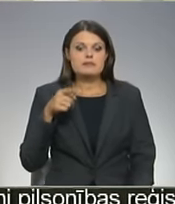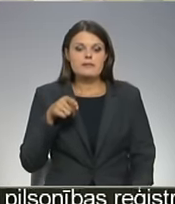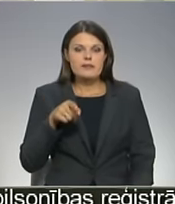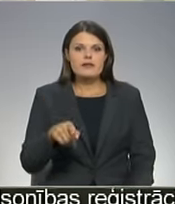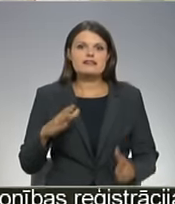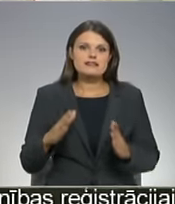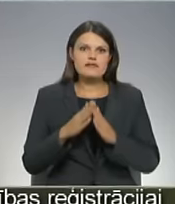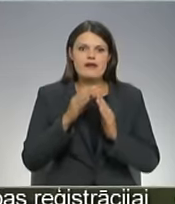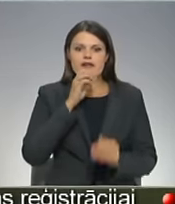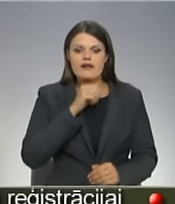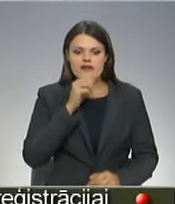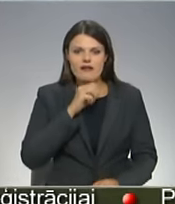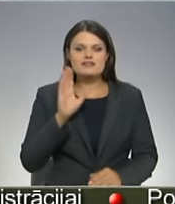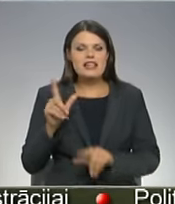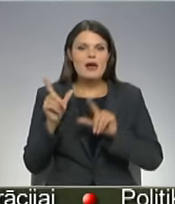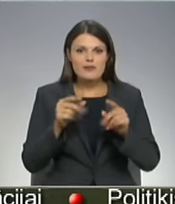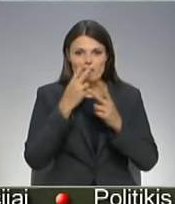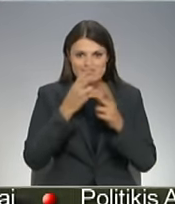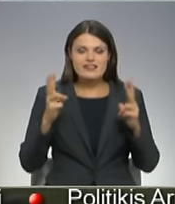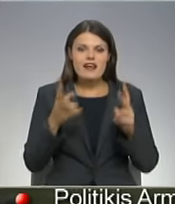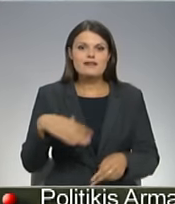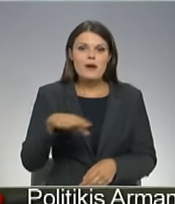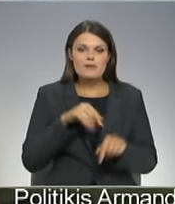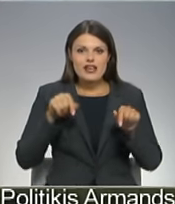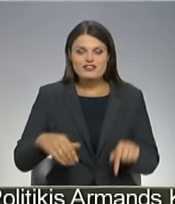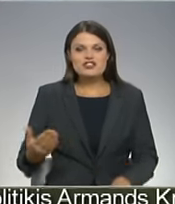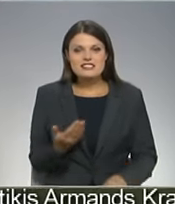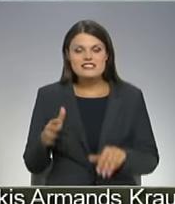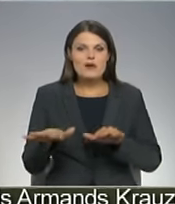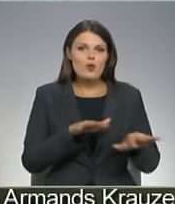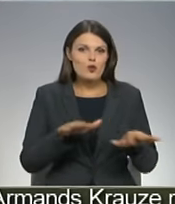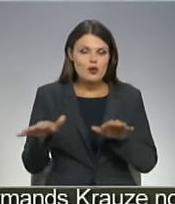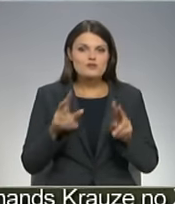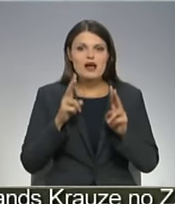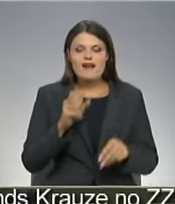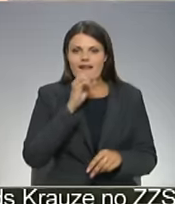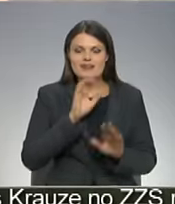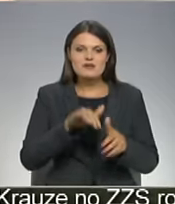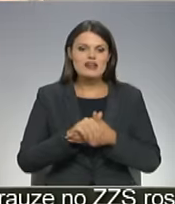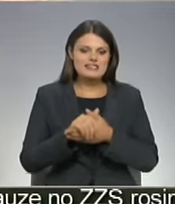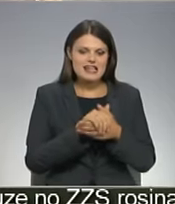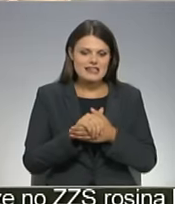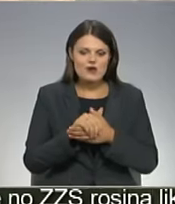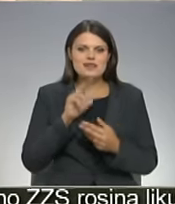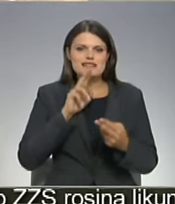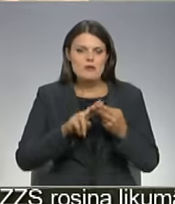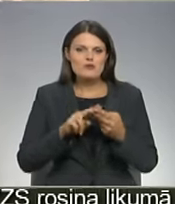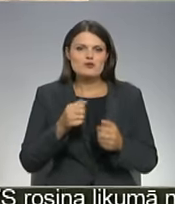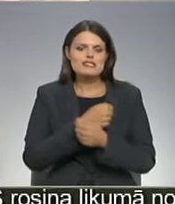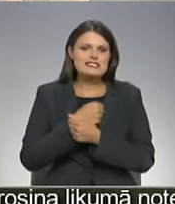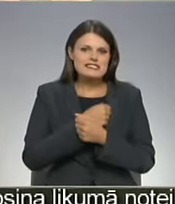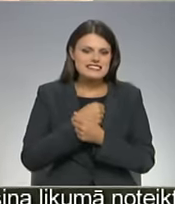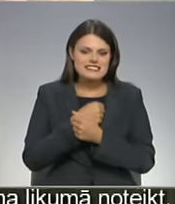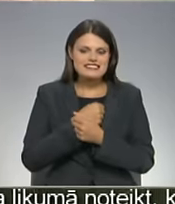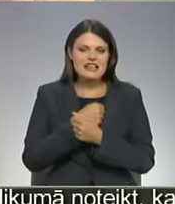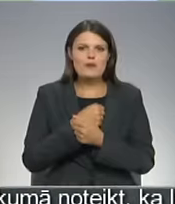kronēšanas svētkiem. Nu, lai tad brauc skatās, kā mēs tad dzīvojam, kā mēs tad rosāmies, kā kazām var padraudzēties, sabučoties, samīļoties un kā tas